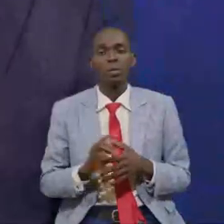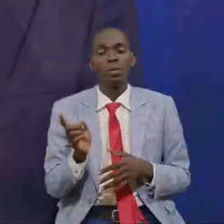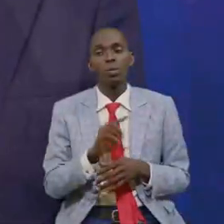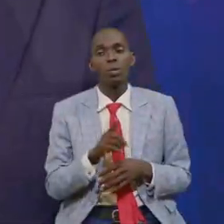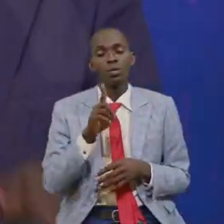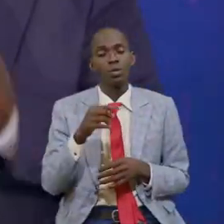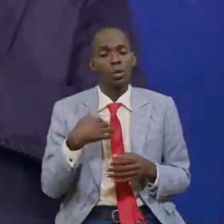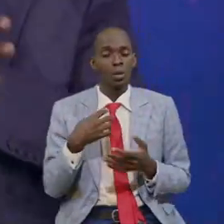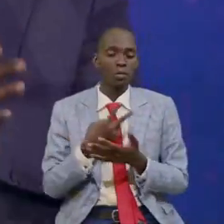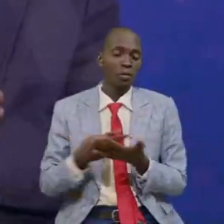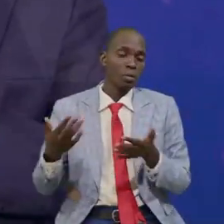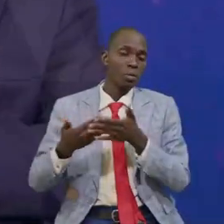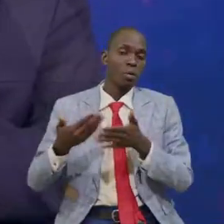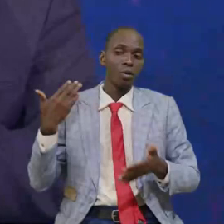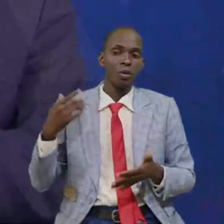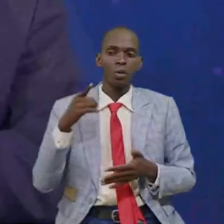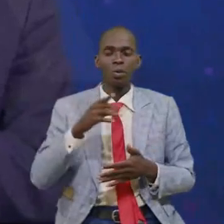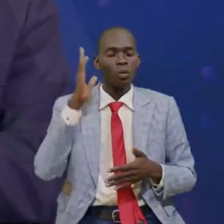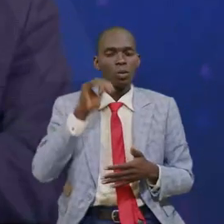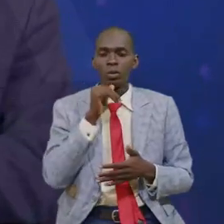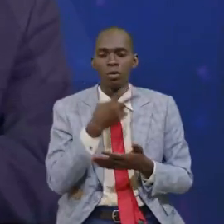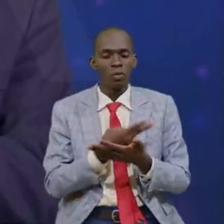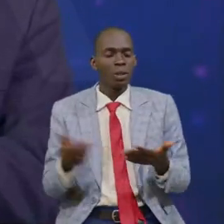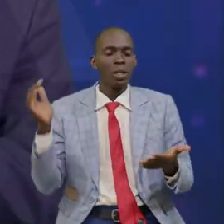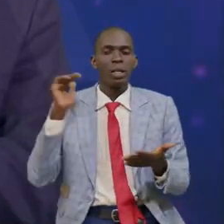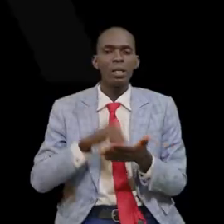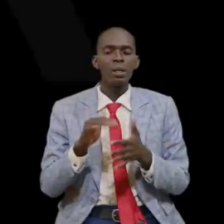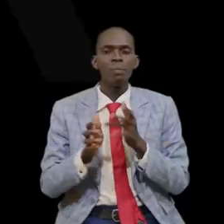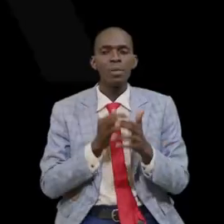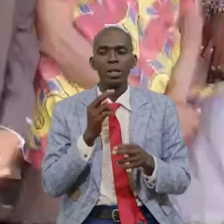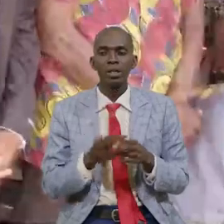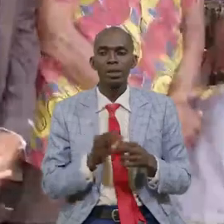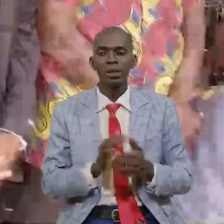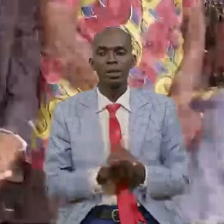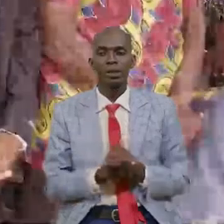Là où tu as échoué avant, tu n'échoueras plus.